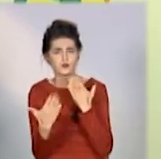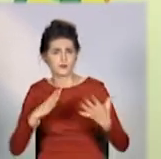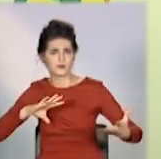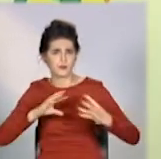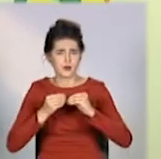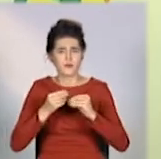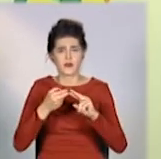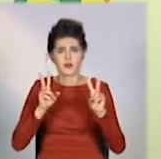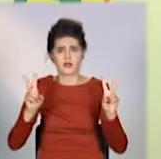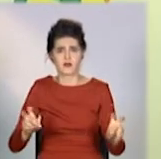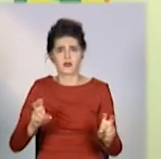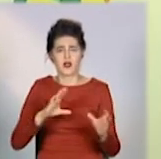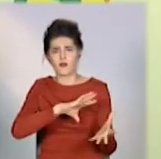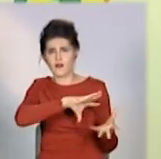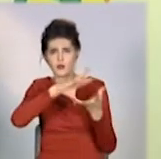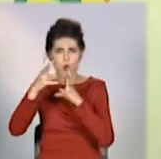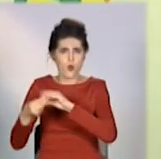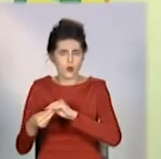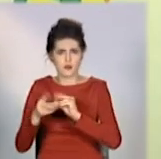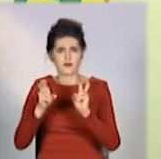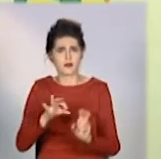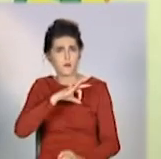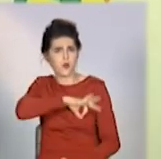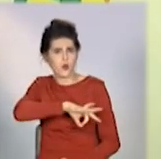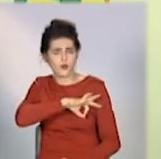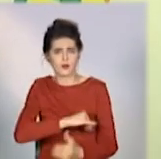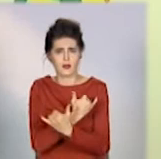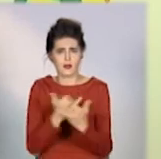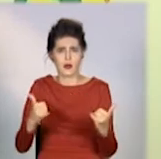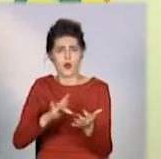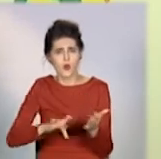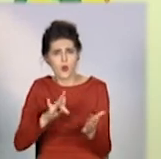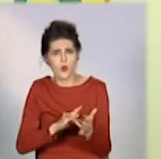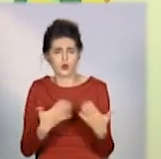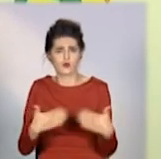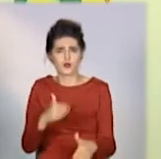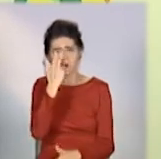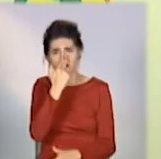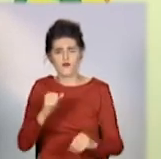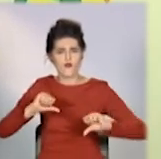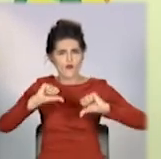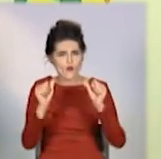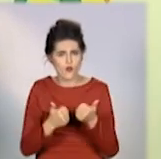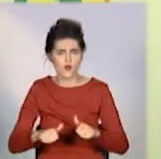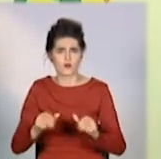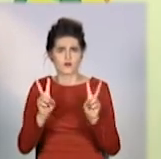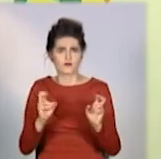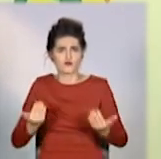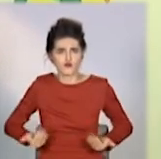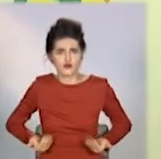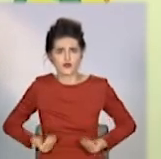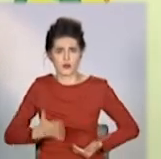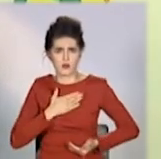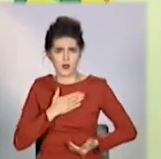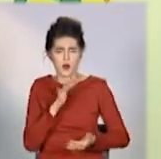приносить дійсно потрібні і полезні для міста об'єкти. Для нас стало вже хорошою традицією робити життя в нашому